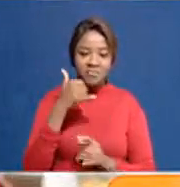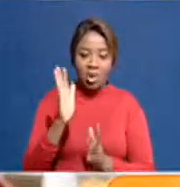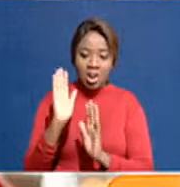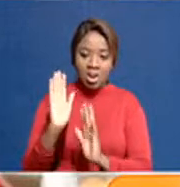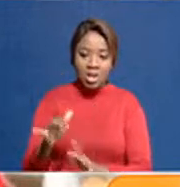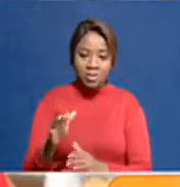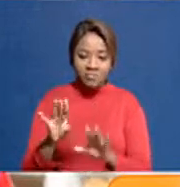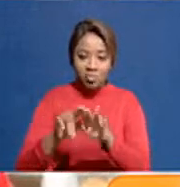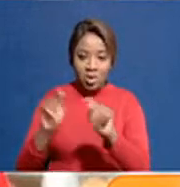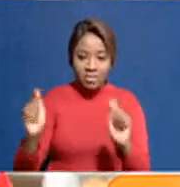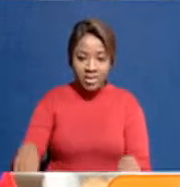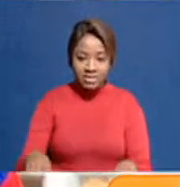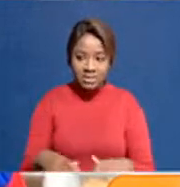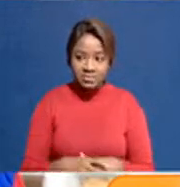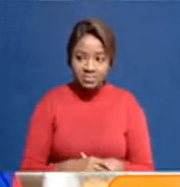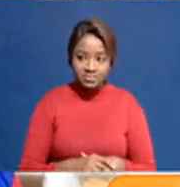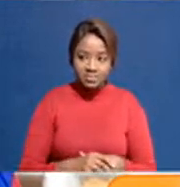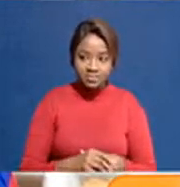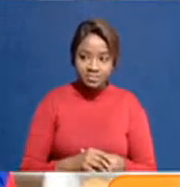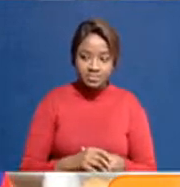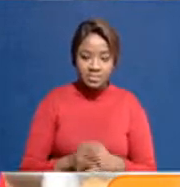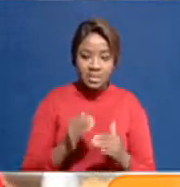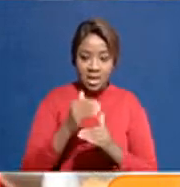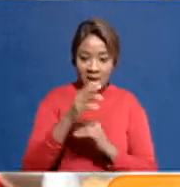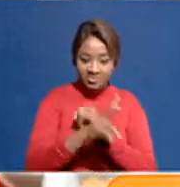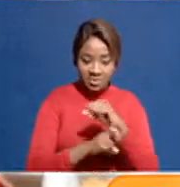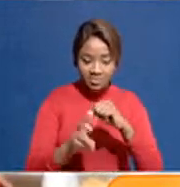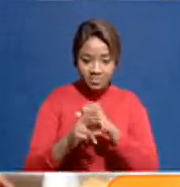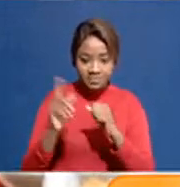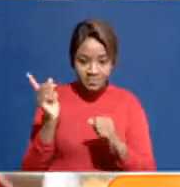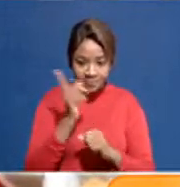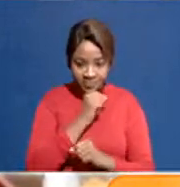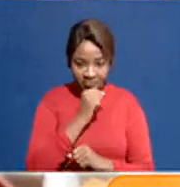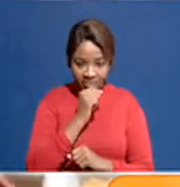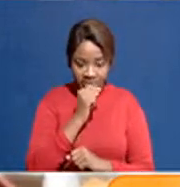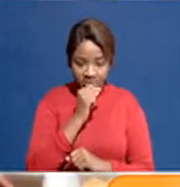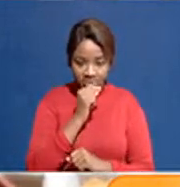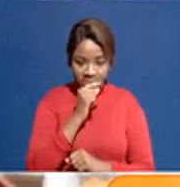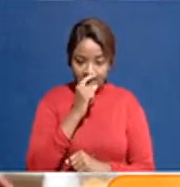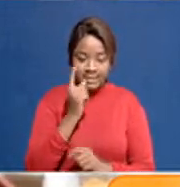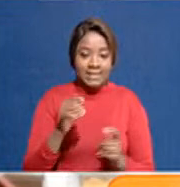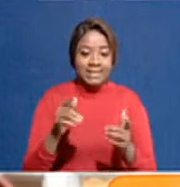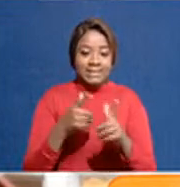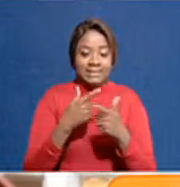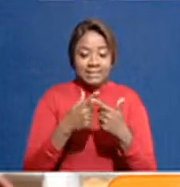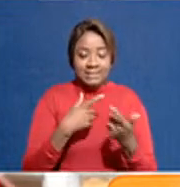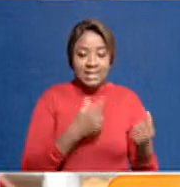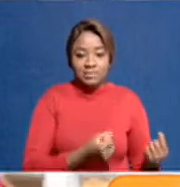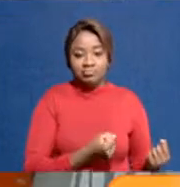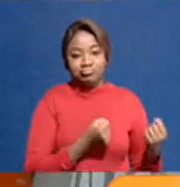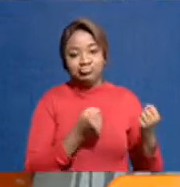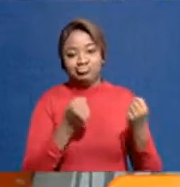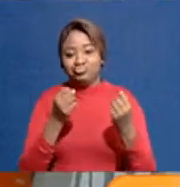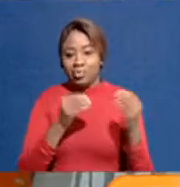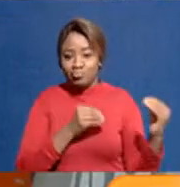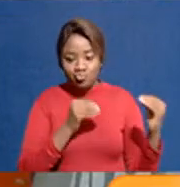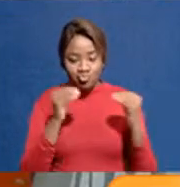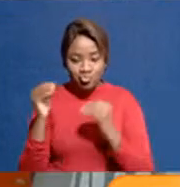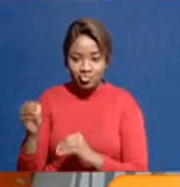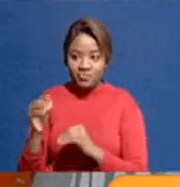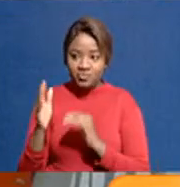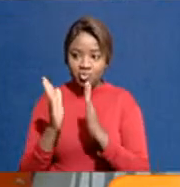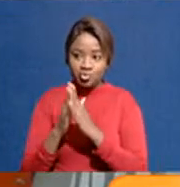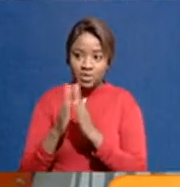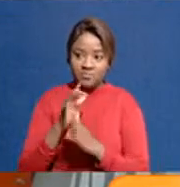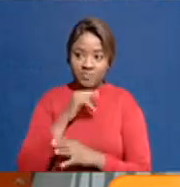meza. Hata walimaliza kutupora, wakatuinua, wakatupeleka mpaka choo za wanaume. Wahalifu